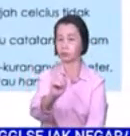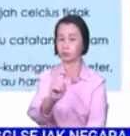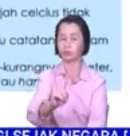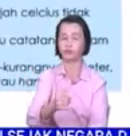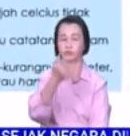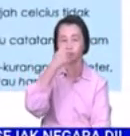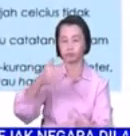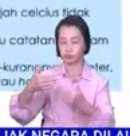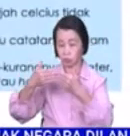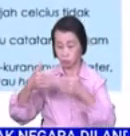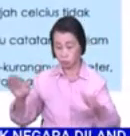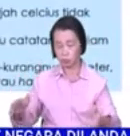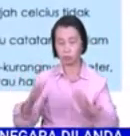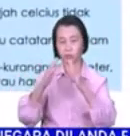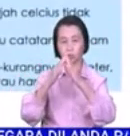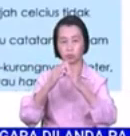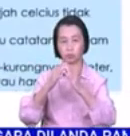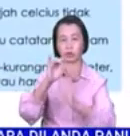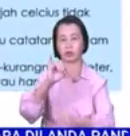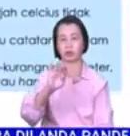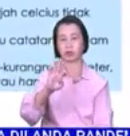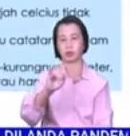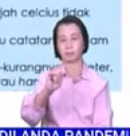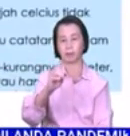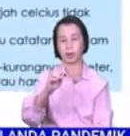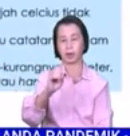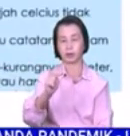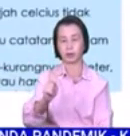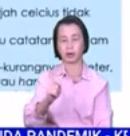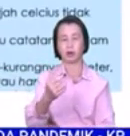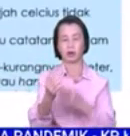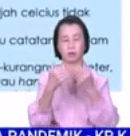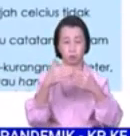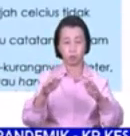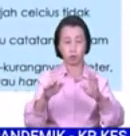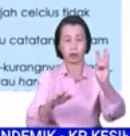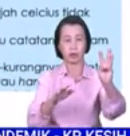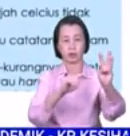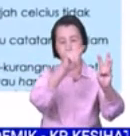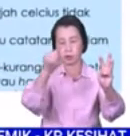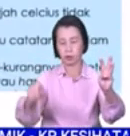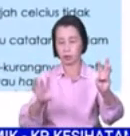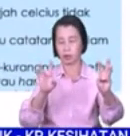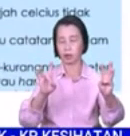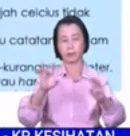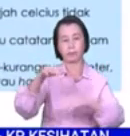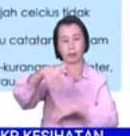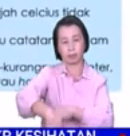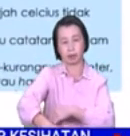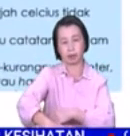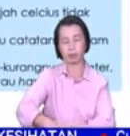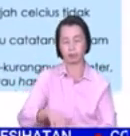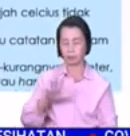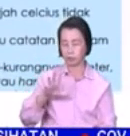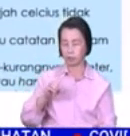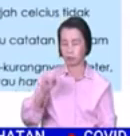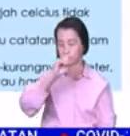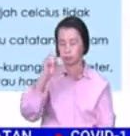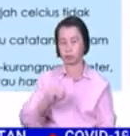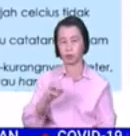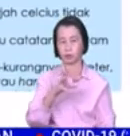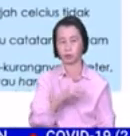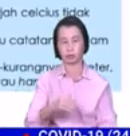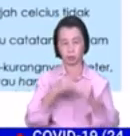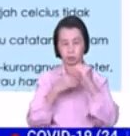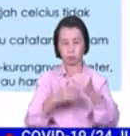Manakala bagi pembukaan rumah ibadat adalah dibenarkan dari pukul 6 pagi hingga 8 malam dengan kehadiran 50% atau